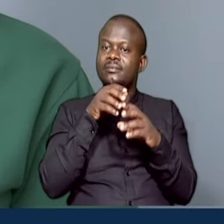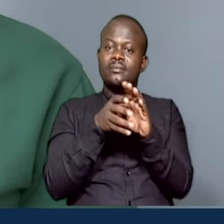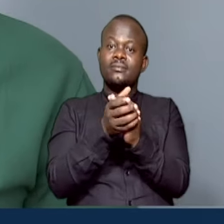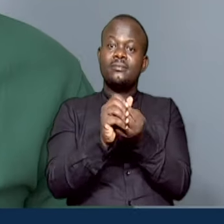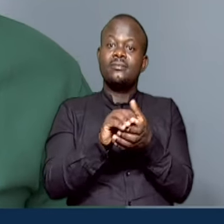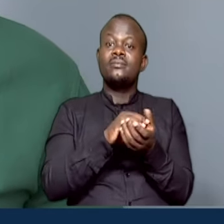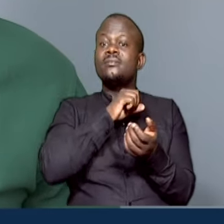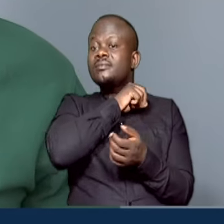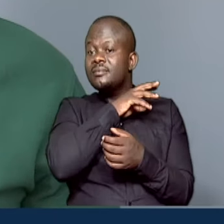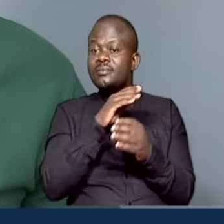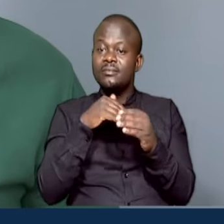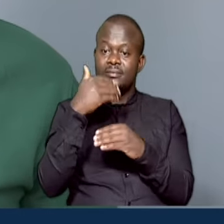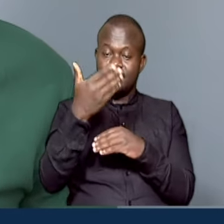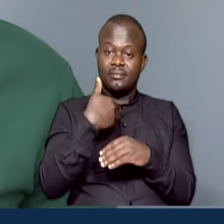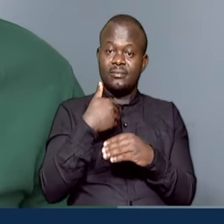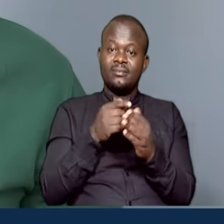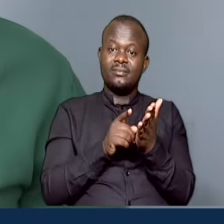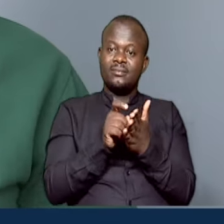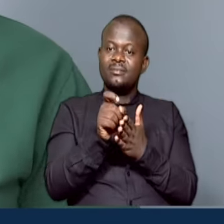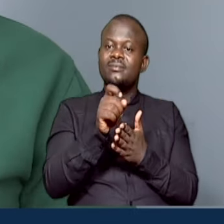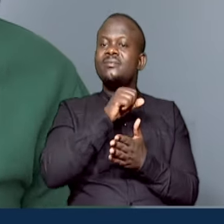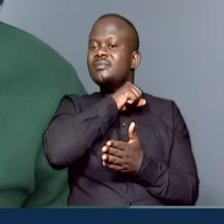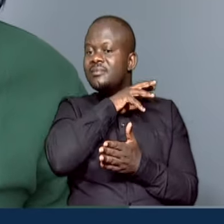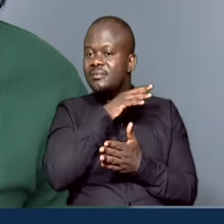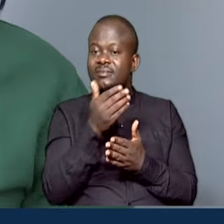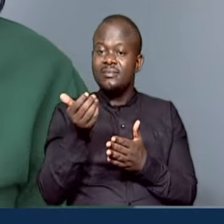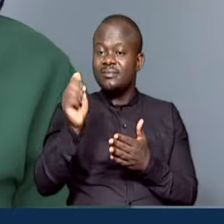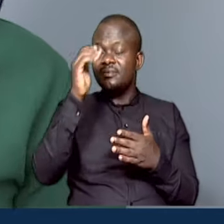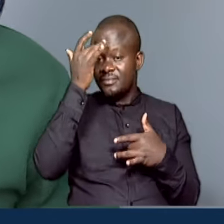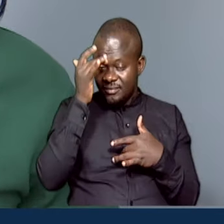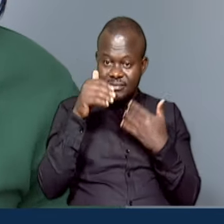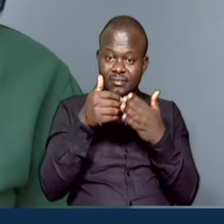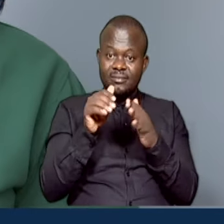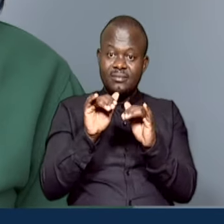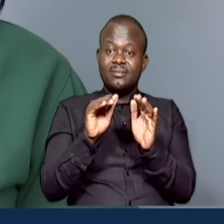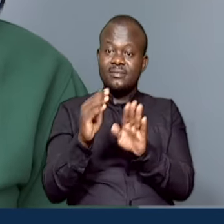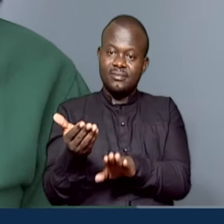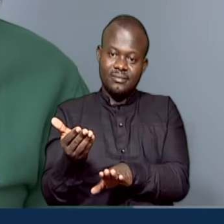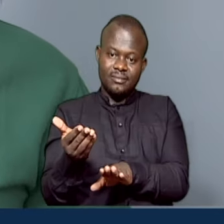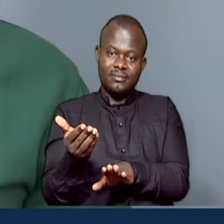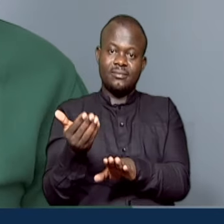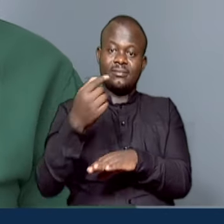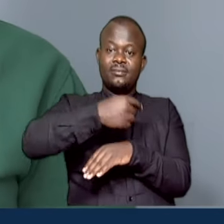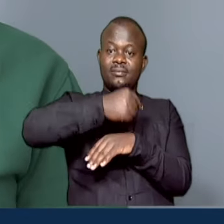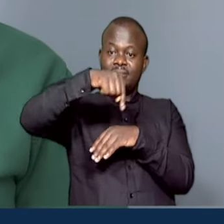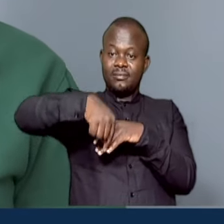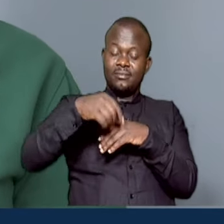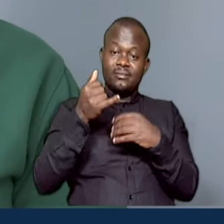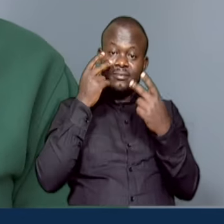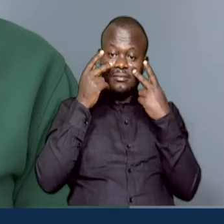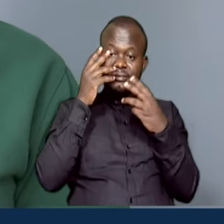yanduye agahita agira infection umwana we akarwara akaba yanahasiga ubuzima. Uyu munsi urebye ku